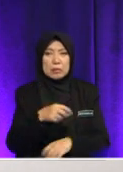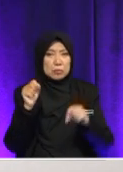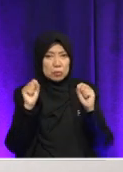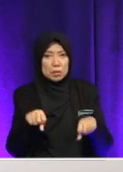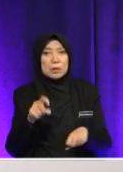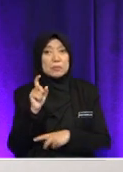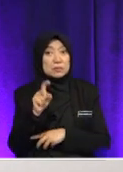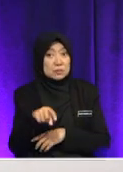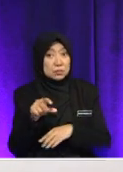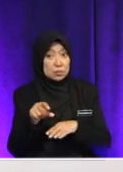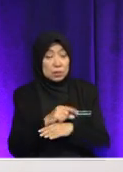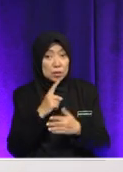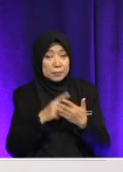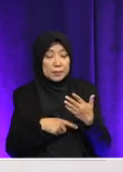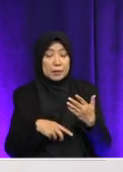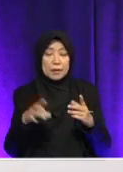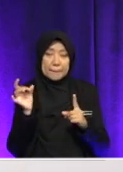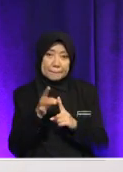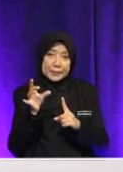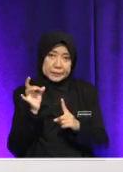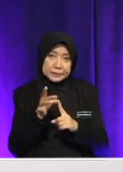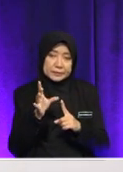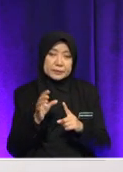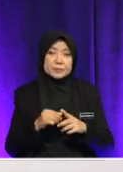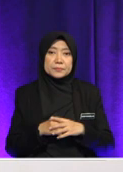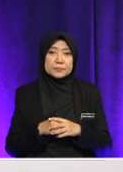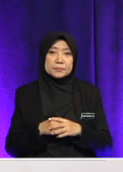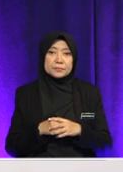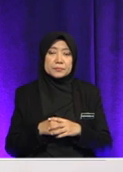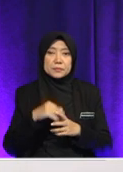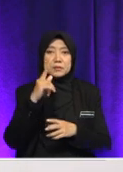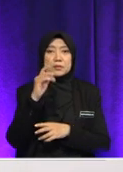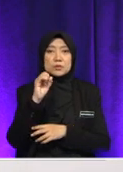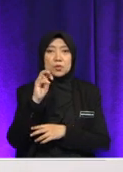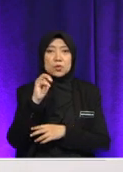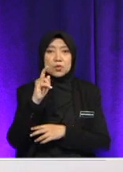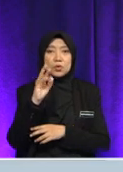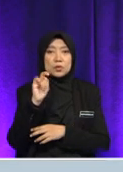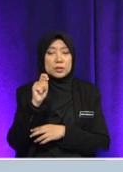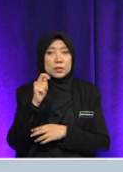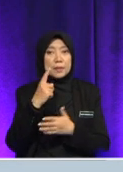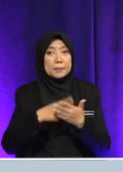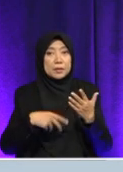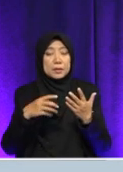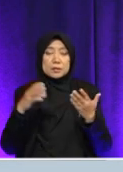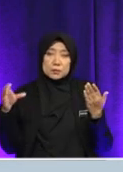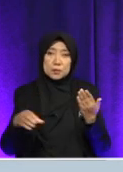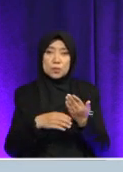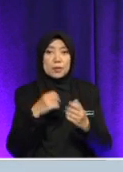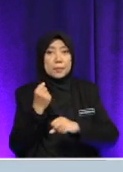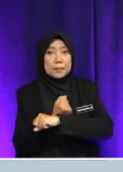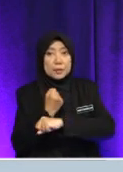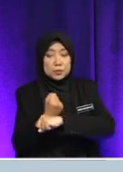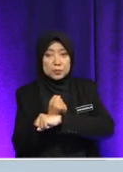apa besi ini kan Oke besi Oke kita misalnya konkrit kita masih ada apa campuran batu